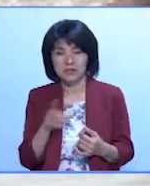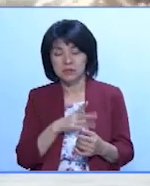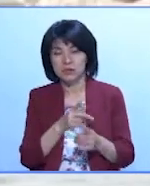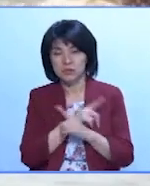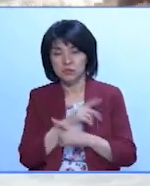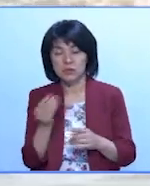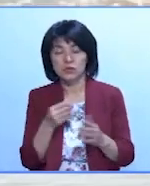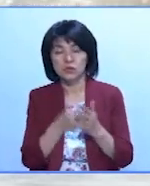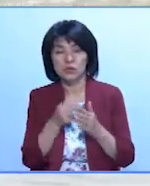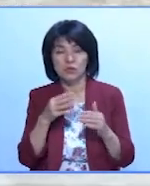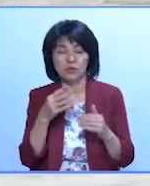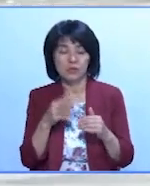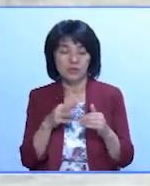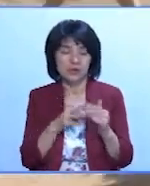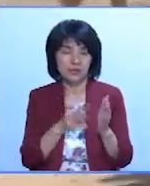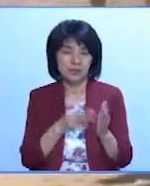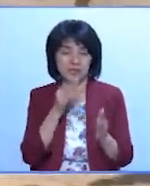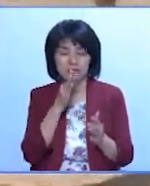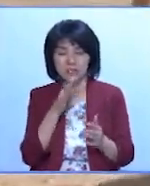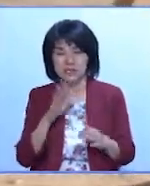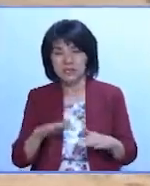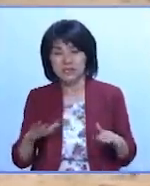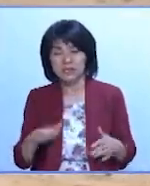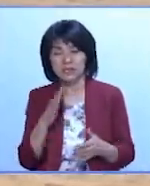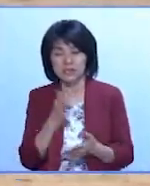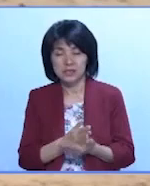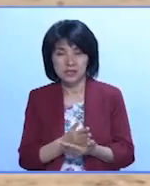Осы ретте келеңсіз жағдайлар туындатпау үшін қарапайым